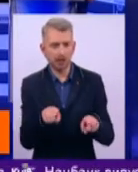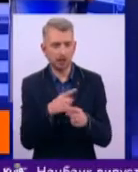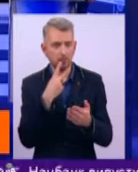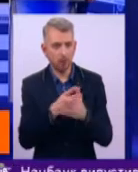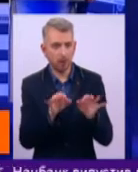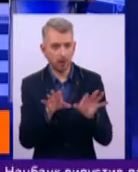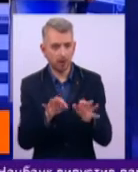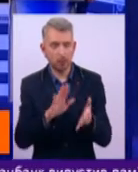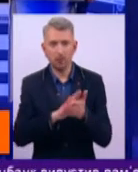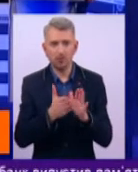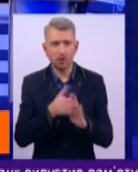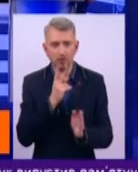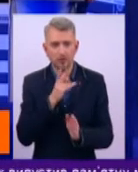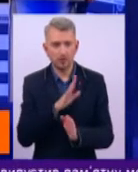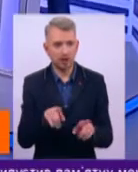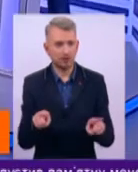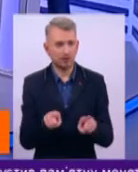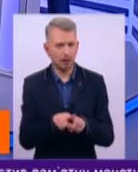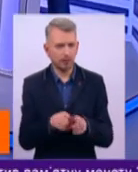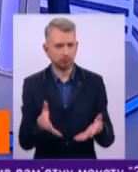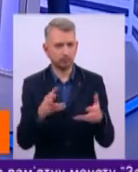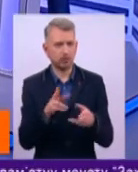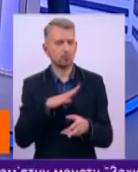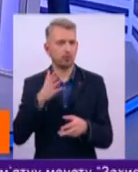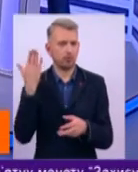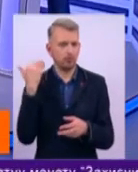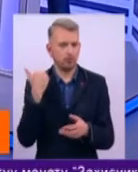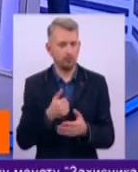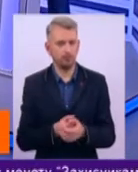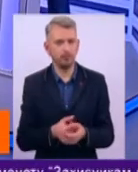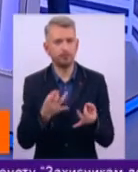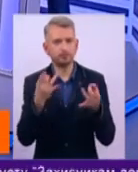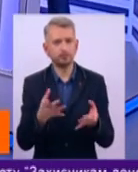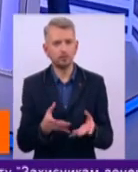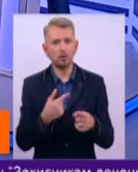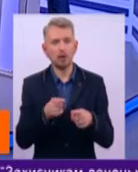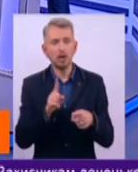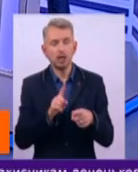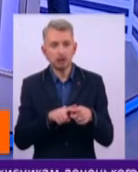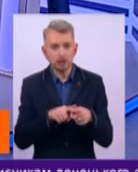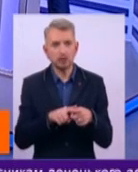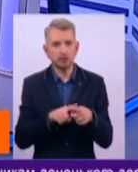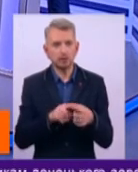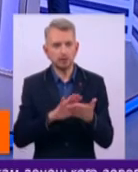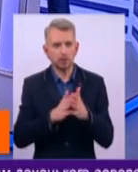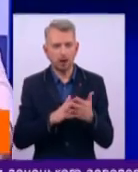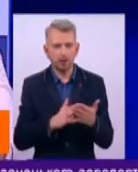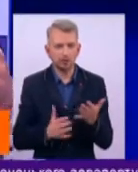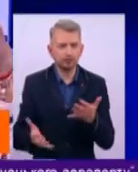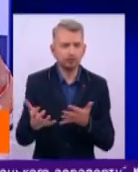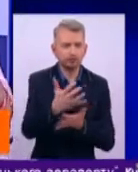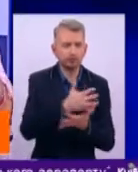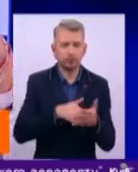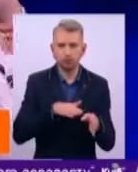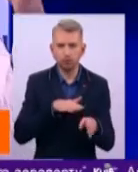вже картина не виглядає так однозначно, як, знаєте, вже виглядало. Просто треба цей пазл ще зібрати і довести багато моментів,